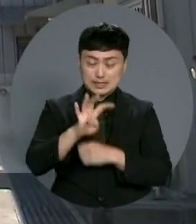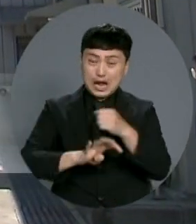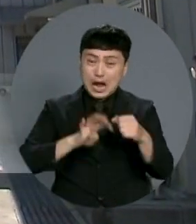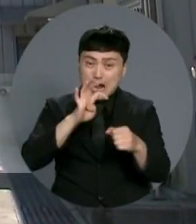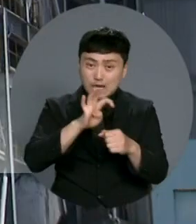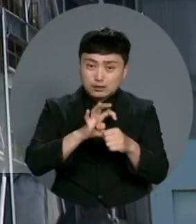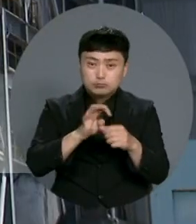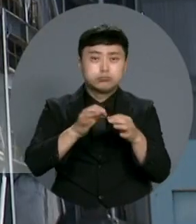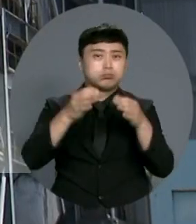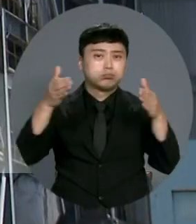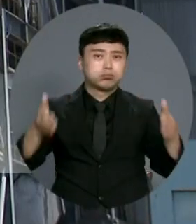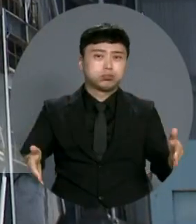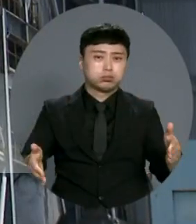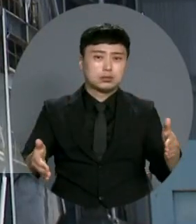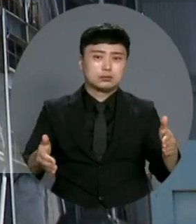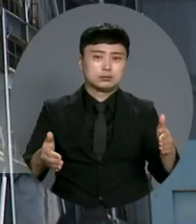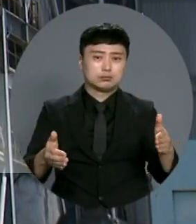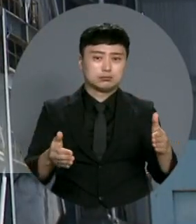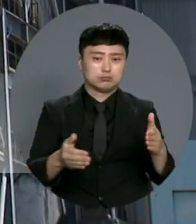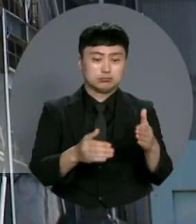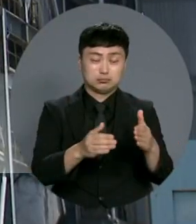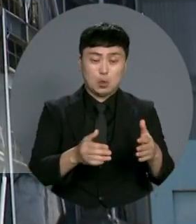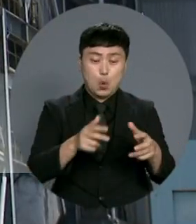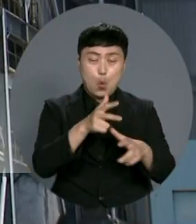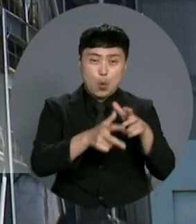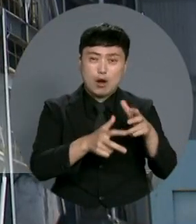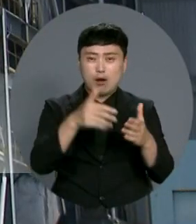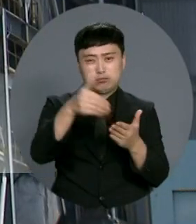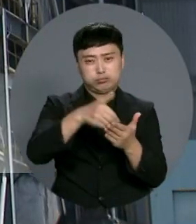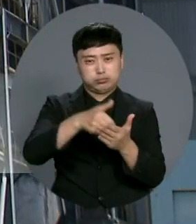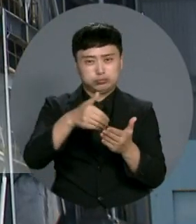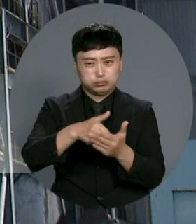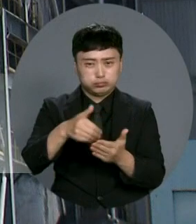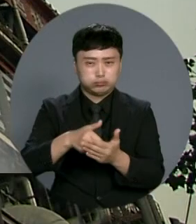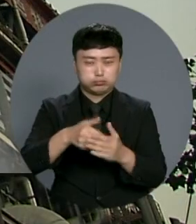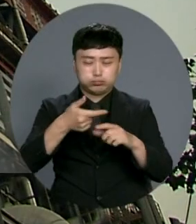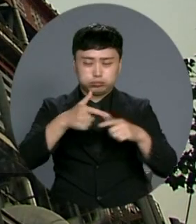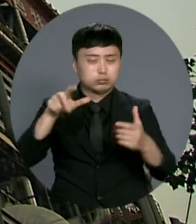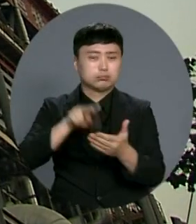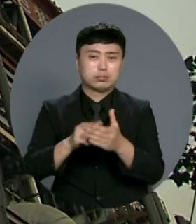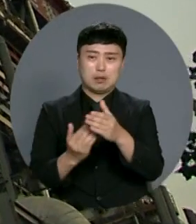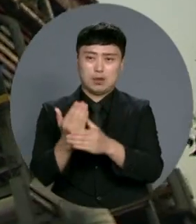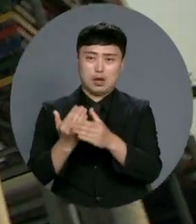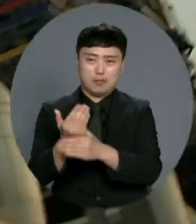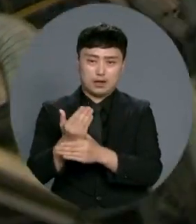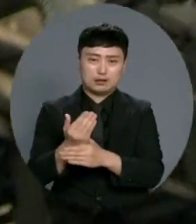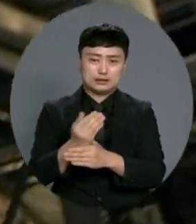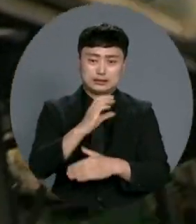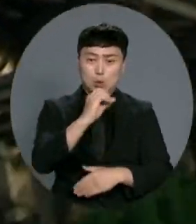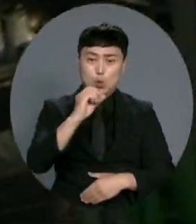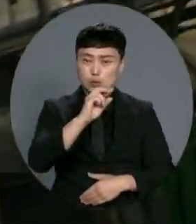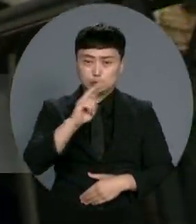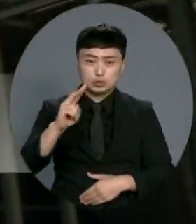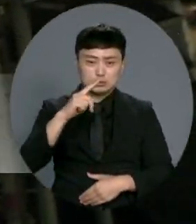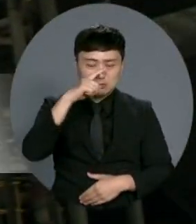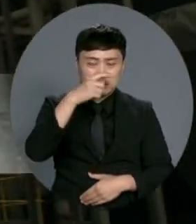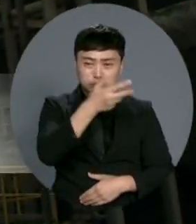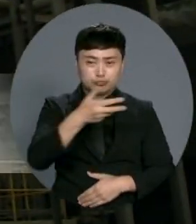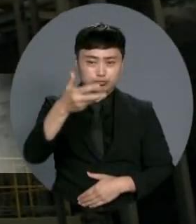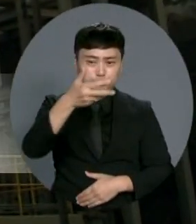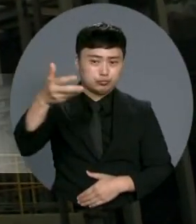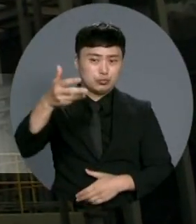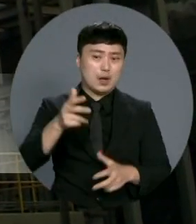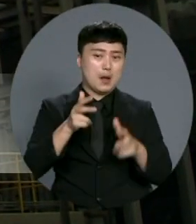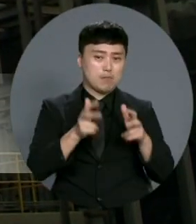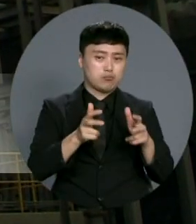더 지나면서 시설 노후화에 따른 각종 문제가 불거지고 있습니다. 특히 온실가스 다량 배출 시설인 열병합